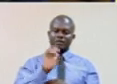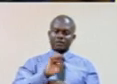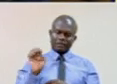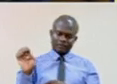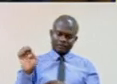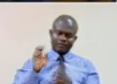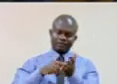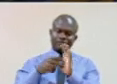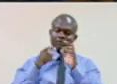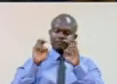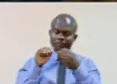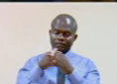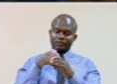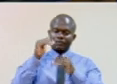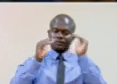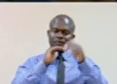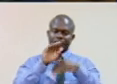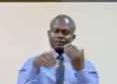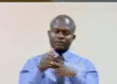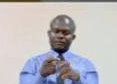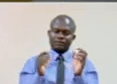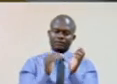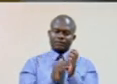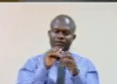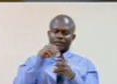de la pharmacie,